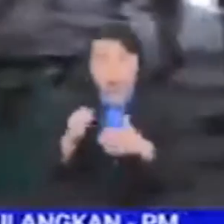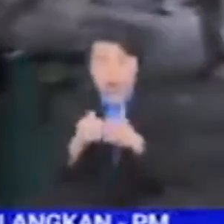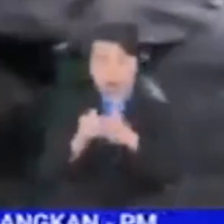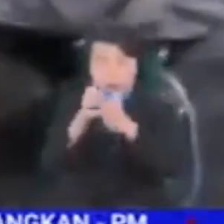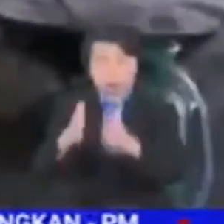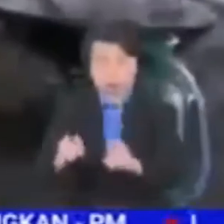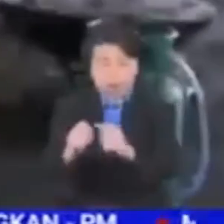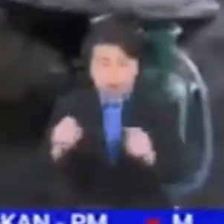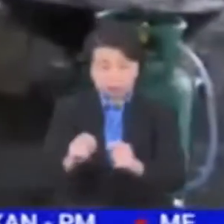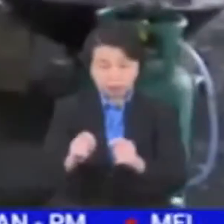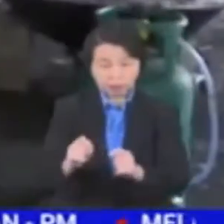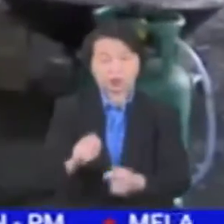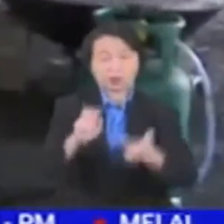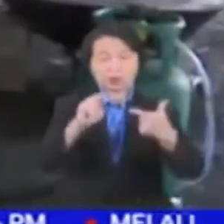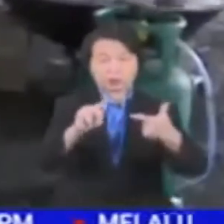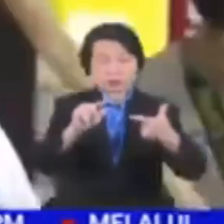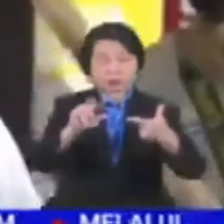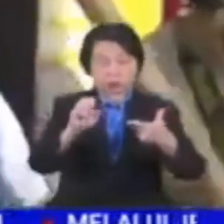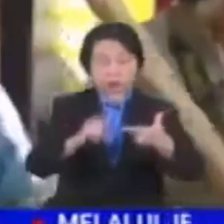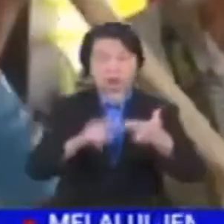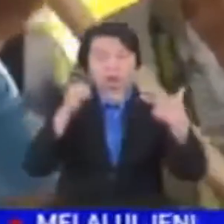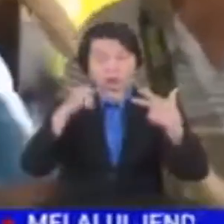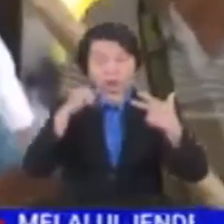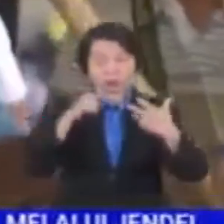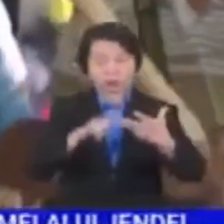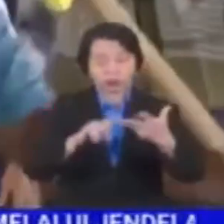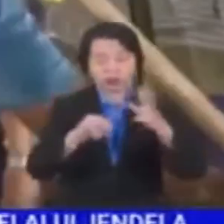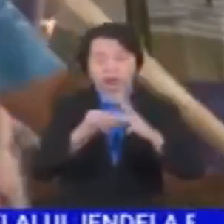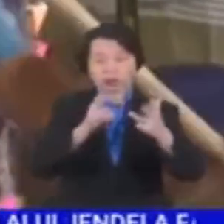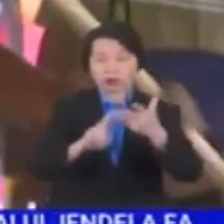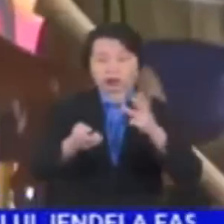pemimpin setempat, badan bukan kerajaan, pihak swasta